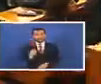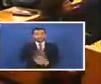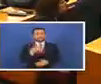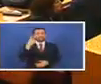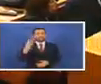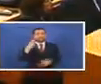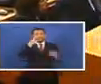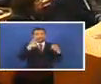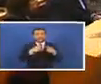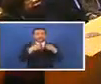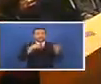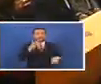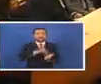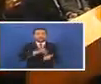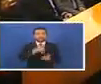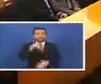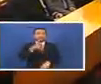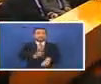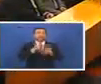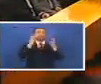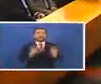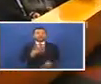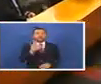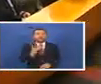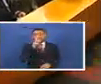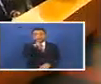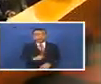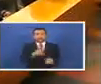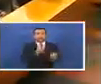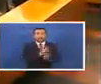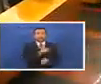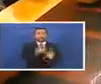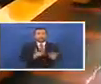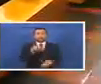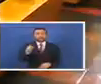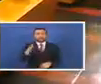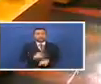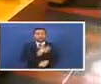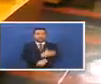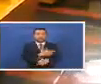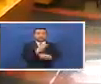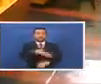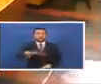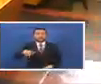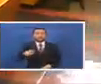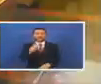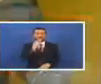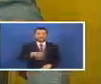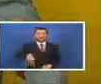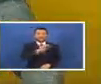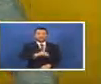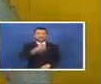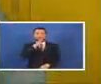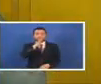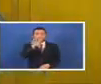siz layık olduğunuz cezaya da çarptırılamayabilirsiniz adalet önünde Ama bu ülkenin çocuklarının, gençliğinin,